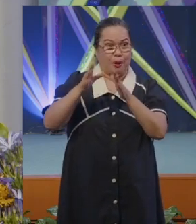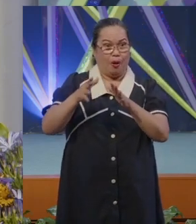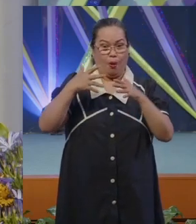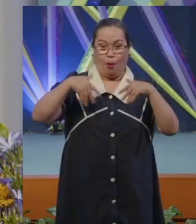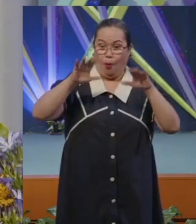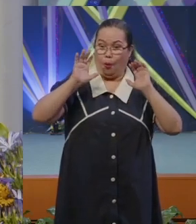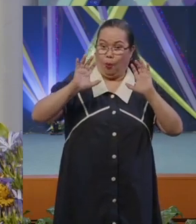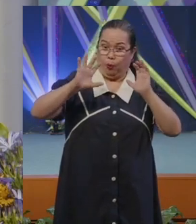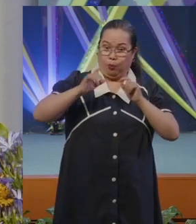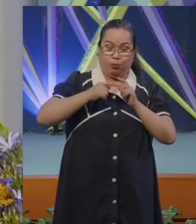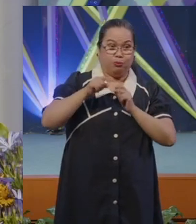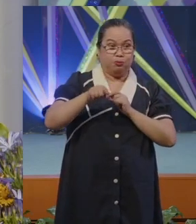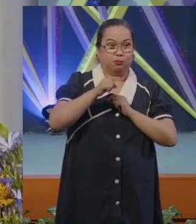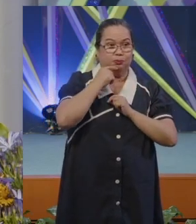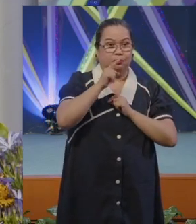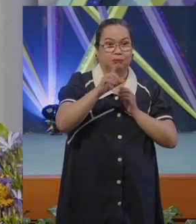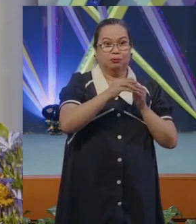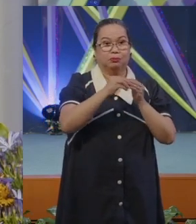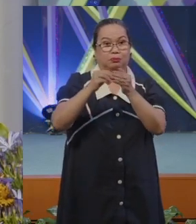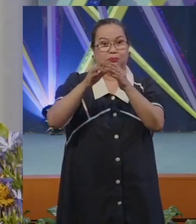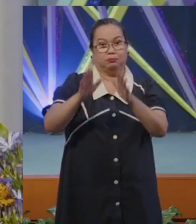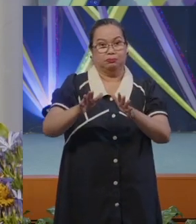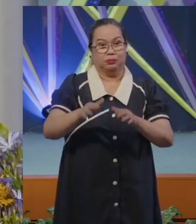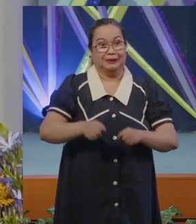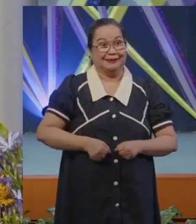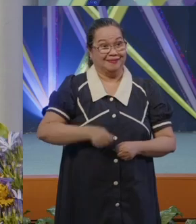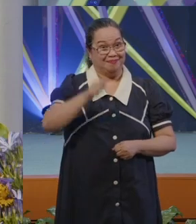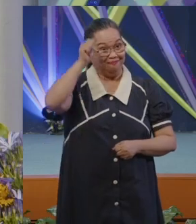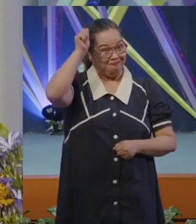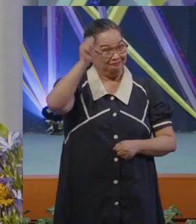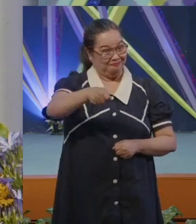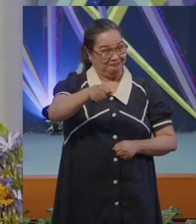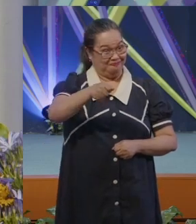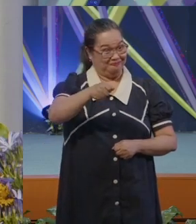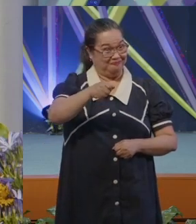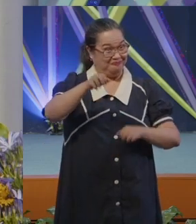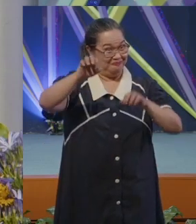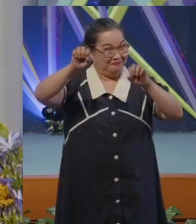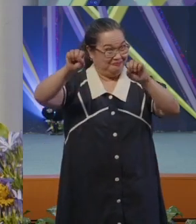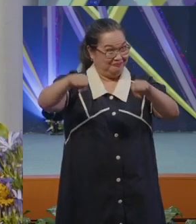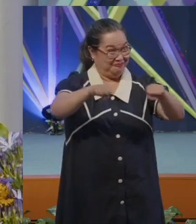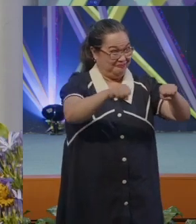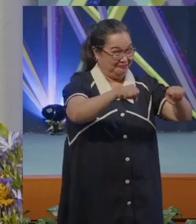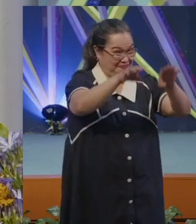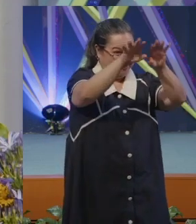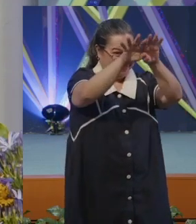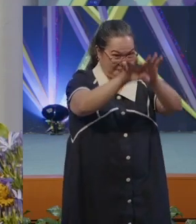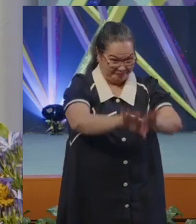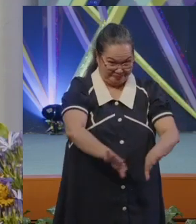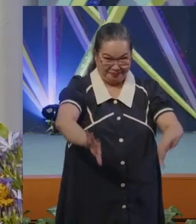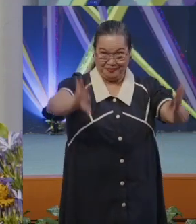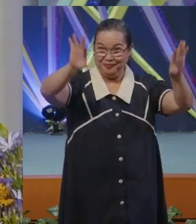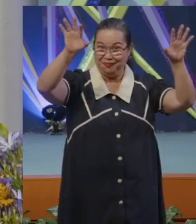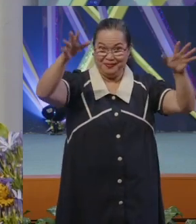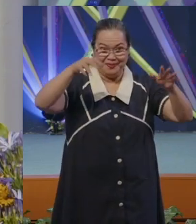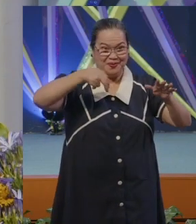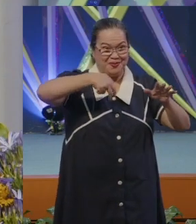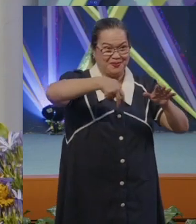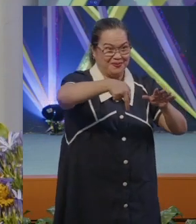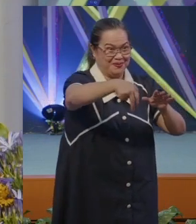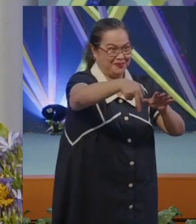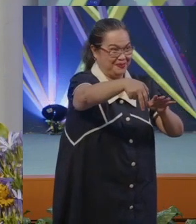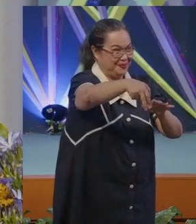napakadakila ng kanyang pagiging pinuno. Siya ang nagpart ng Red Sea. Siya ang naglabas ng tubig mula sa rock sa pamamagitan ng kapangyarihan ng